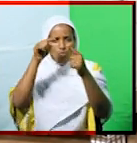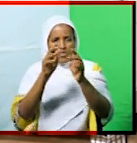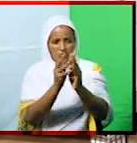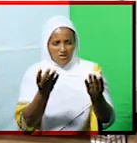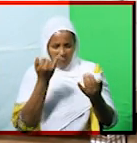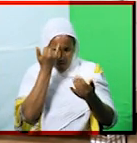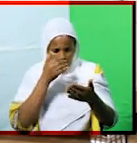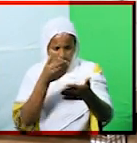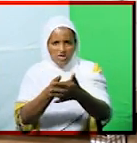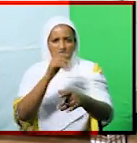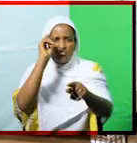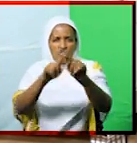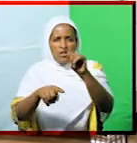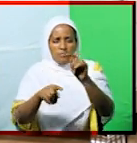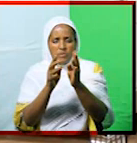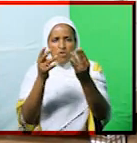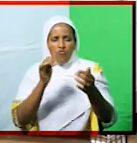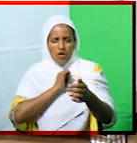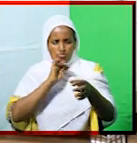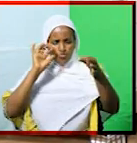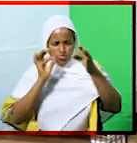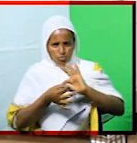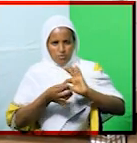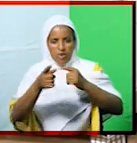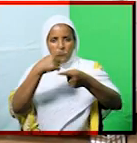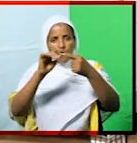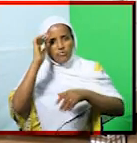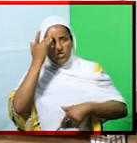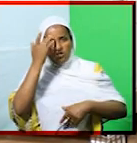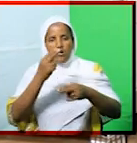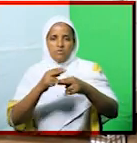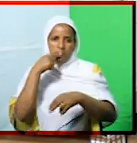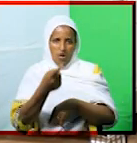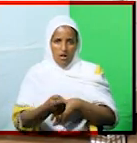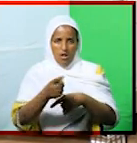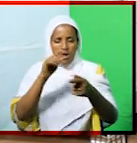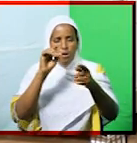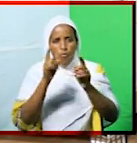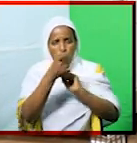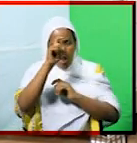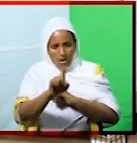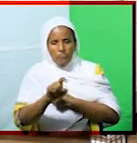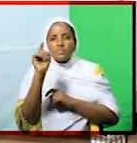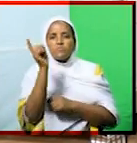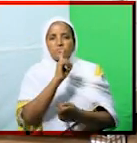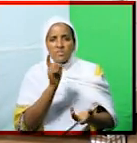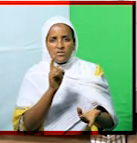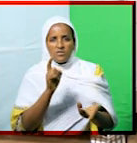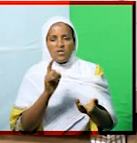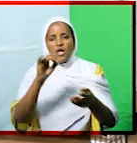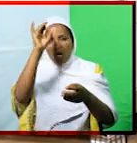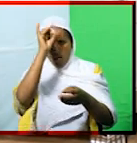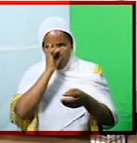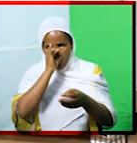መንበር የሚጠጥ የለምና ስለዚህ ምን ማለት ነው ታዲያ? መካከል የቦታ ነው የስልጣን ነው ደግሞ እኔ አብ አንድ